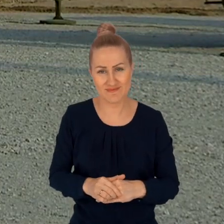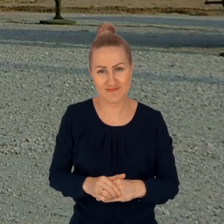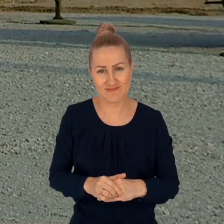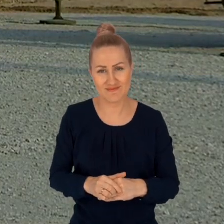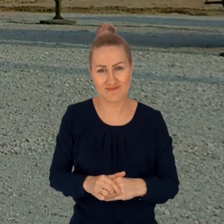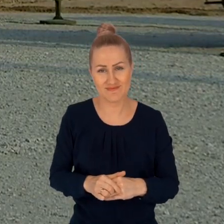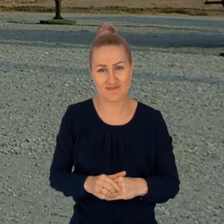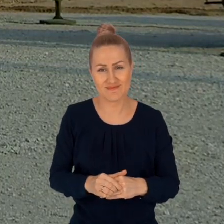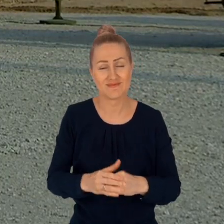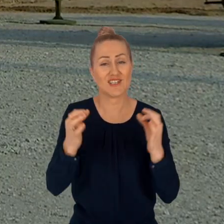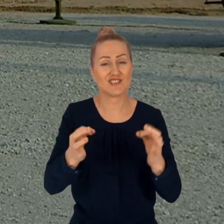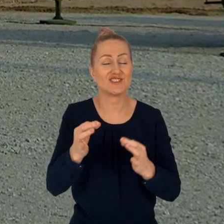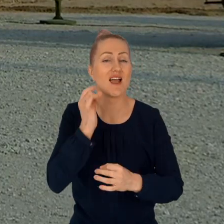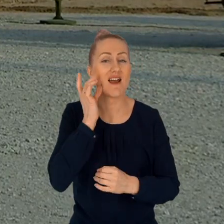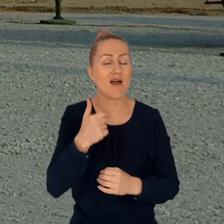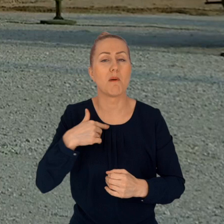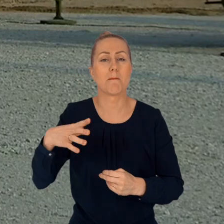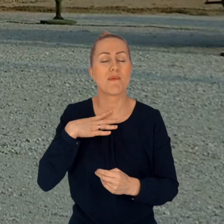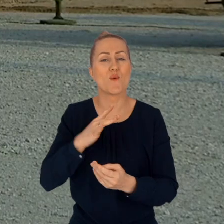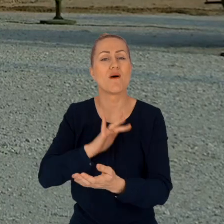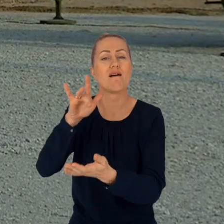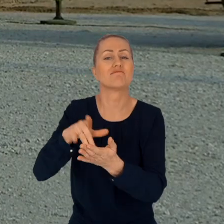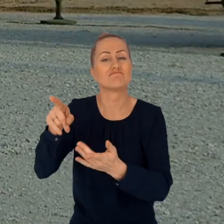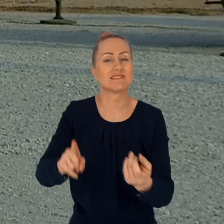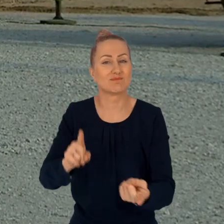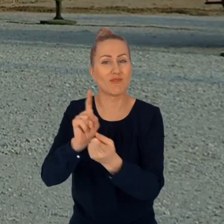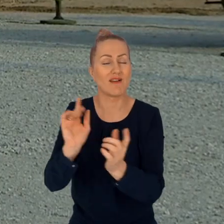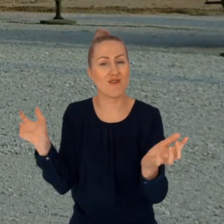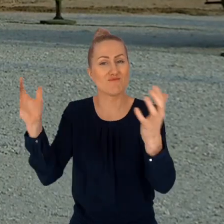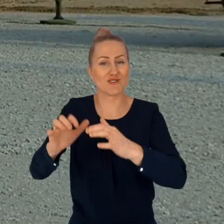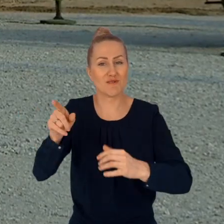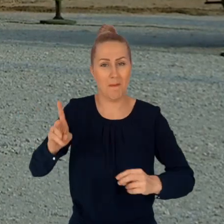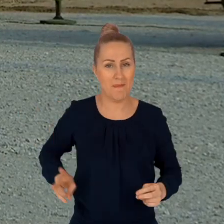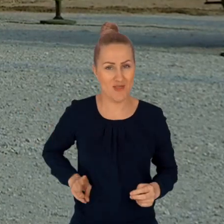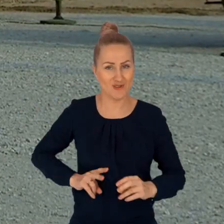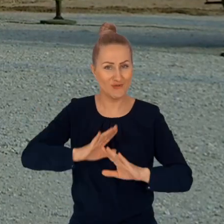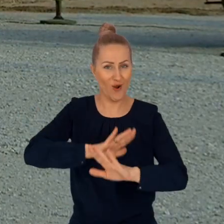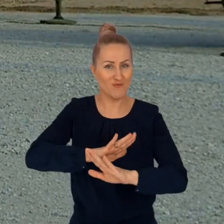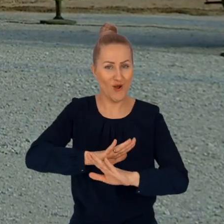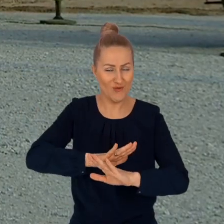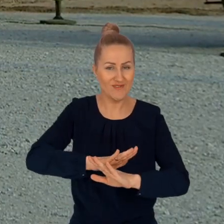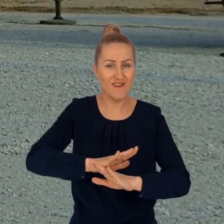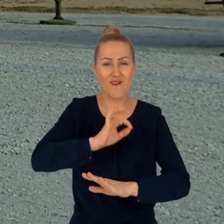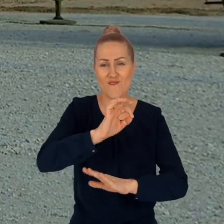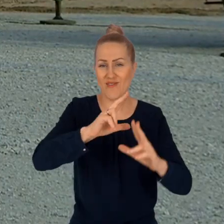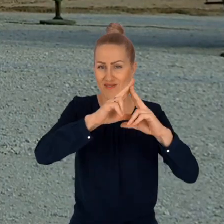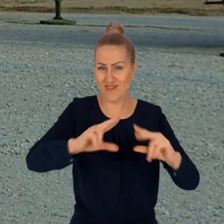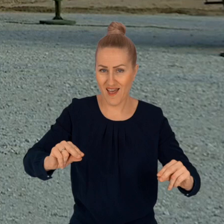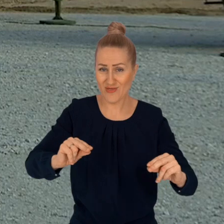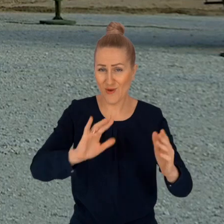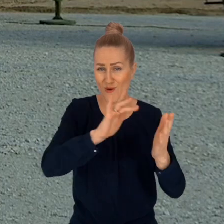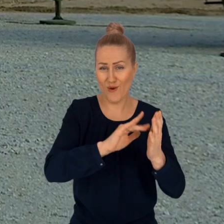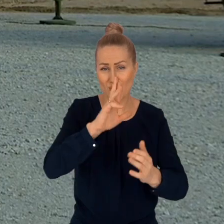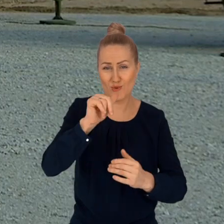dzisiaj rano byłem na spotkaniu, posiedzeniu ministrów obrony Sojuszu Północnoatlantyckiego w